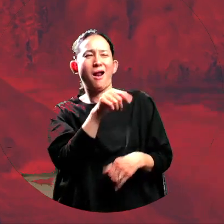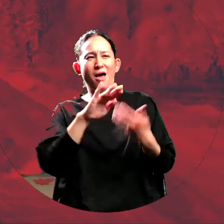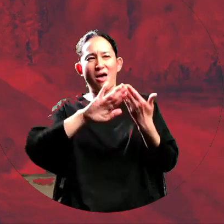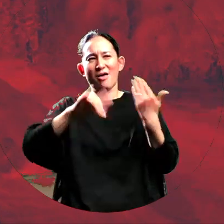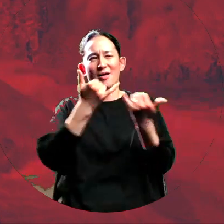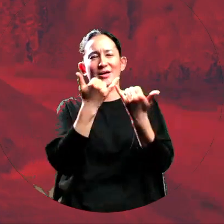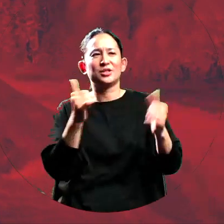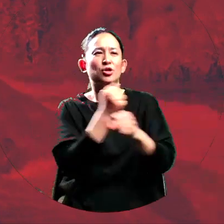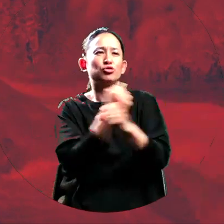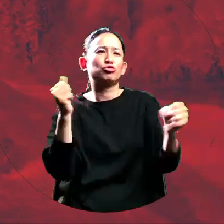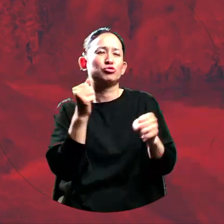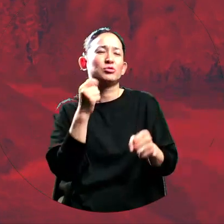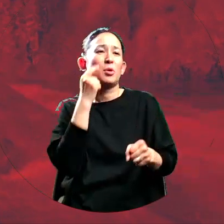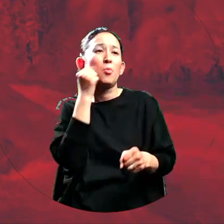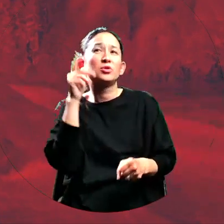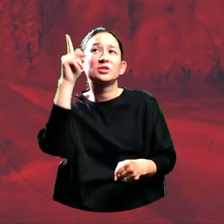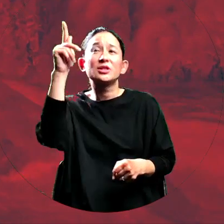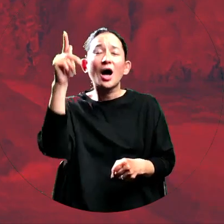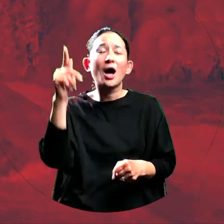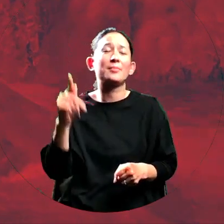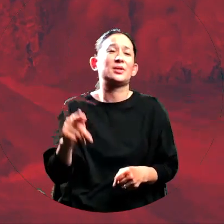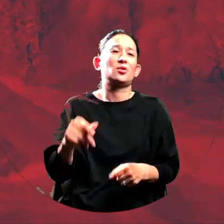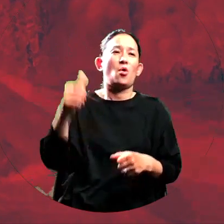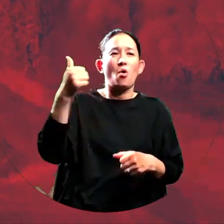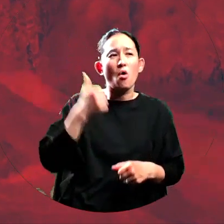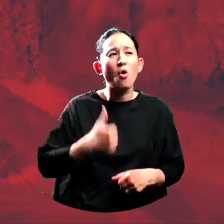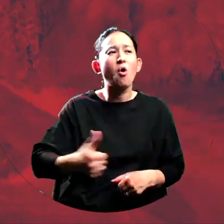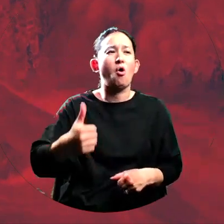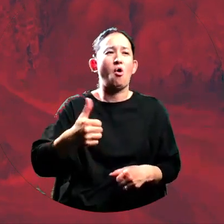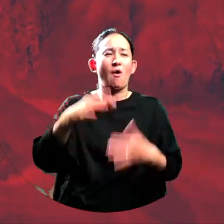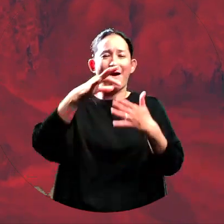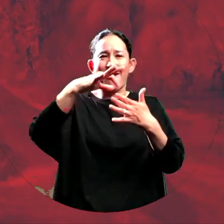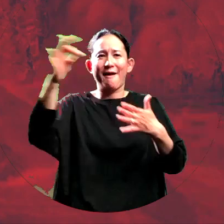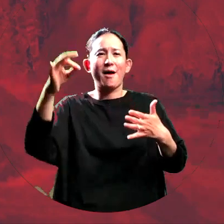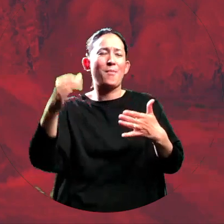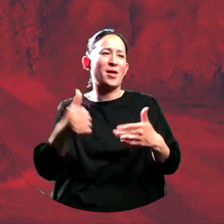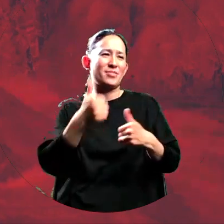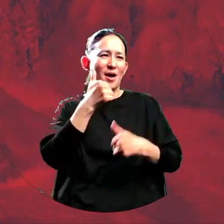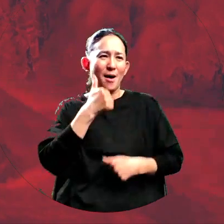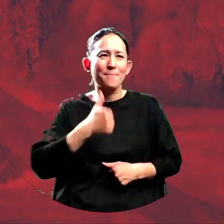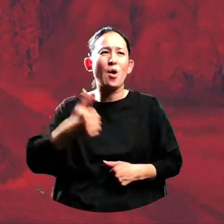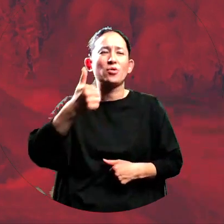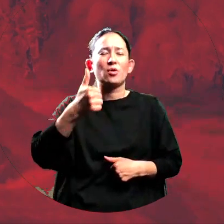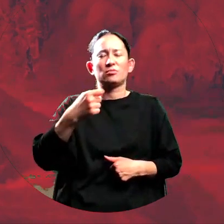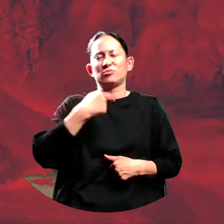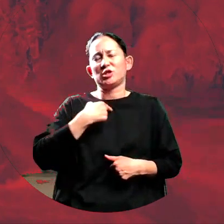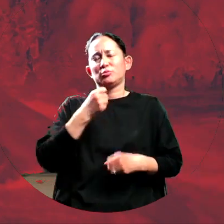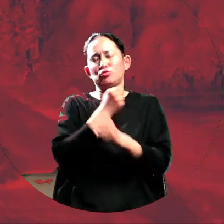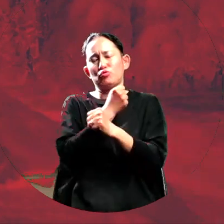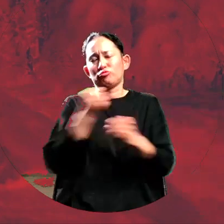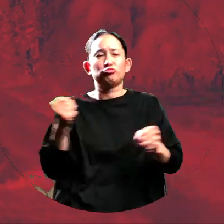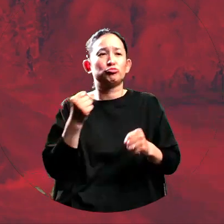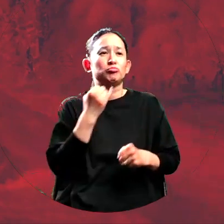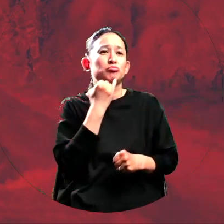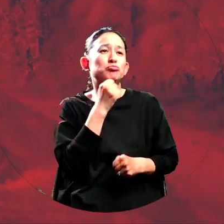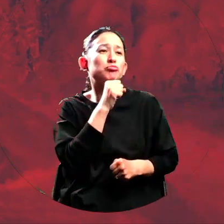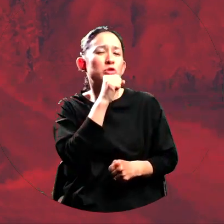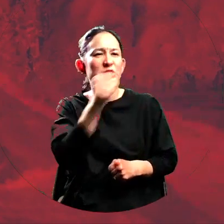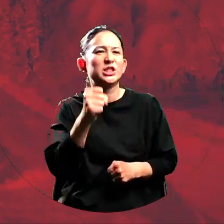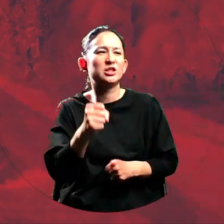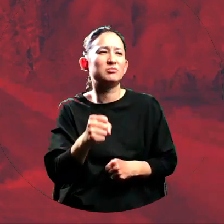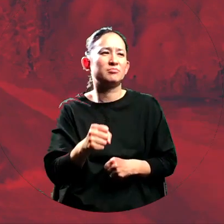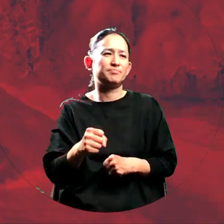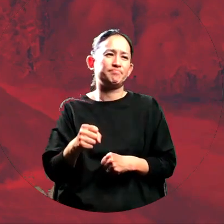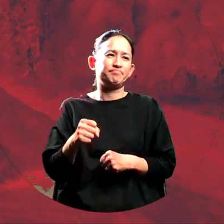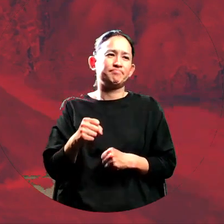し神のキリストで選ばれたものなら、自分を救ったらよい。兵士たちも近くに来て、水ぶどう酒を